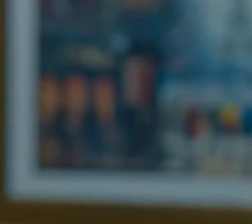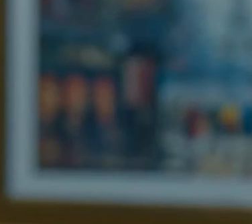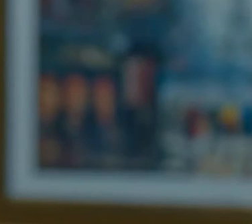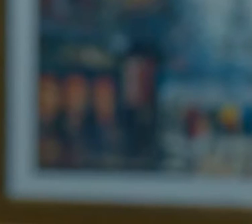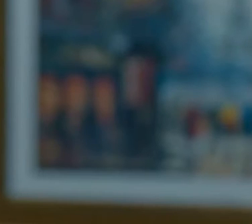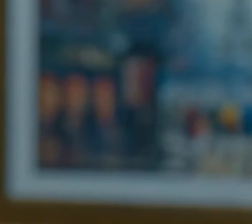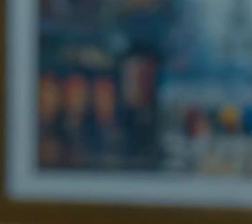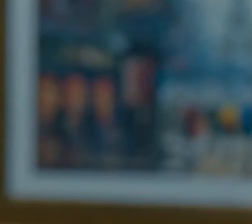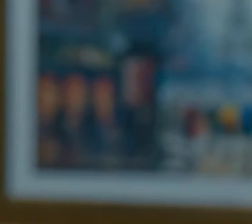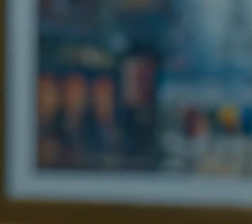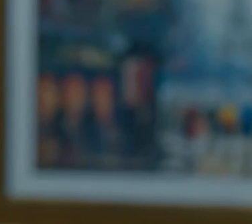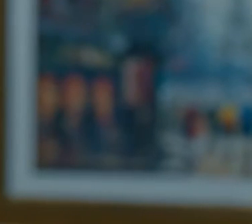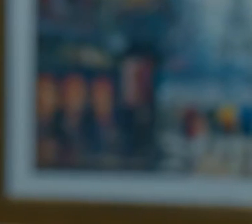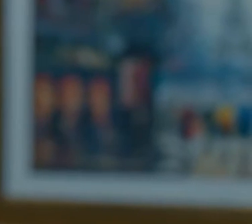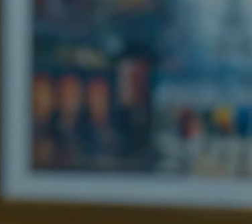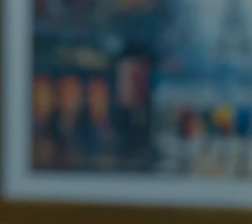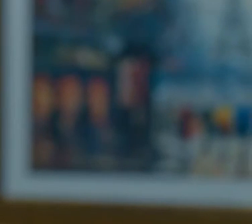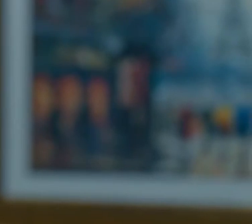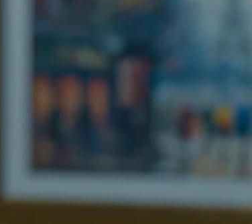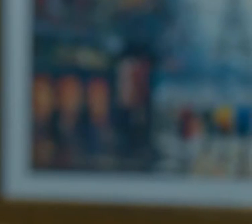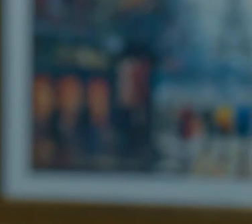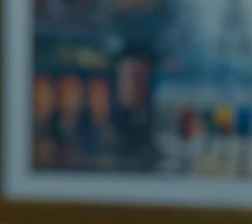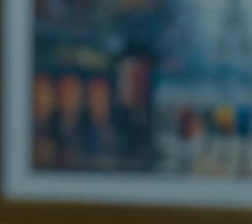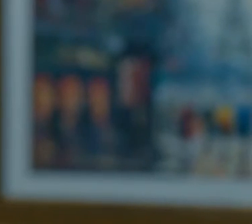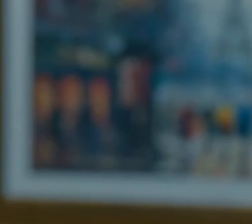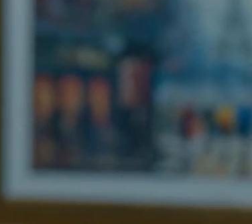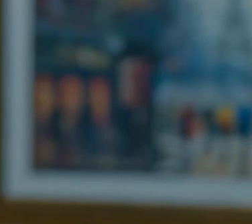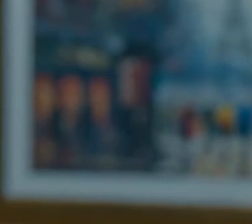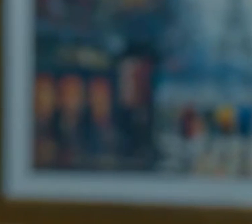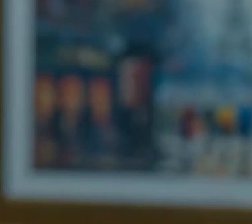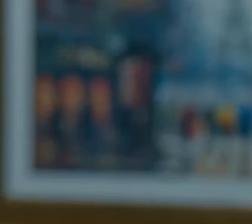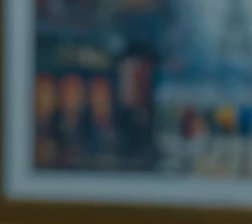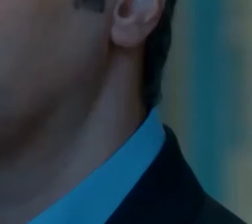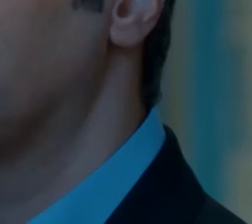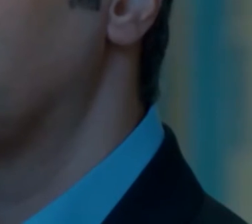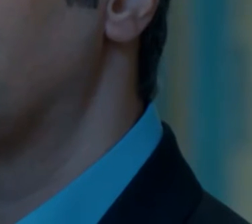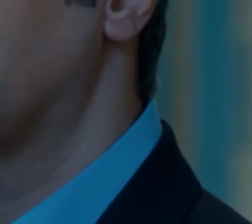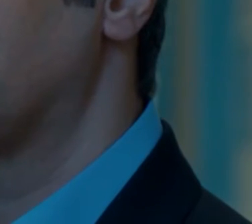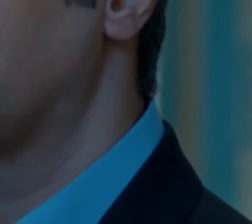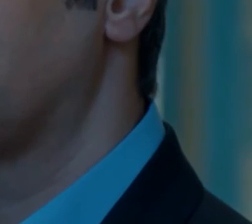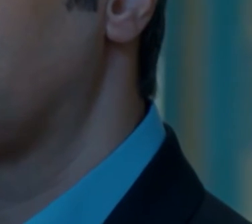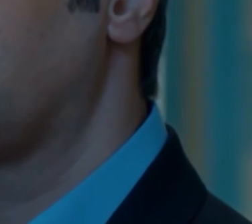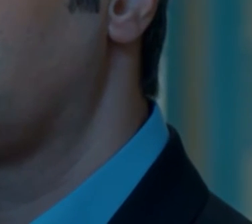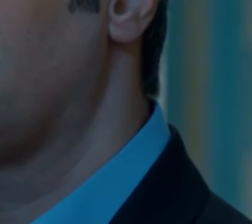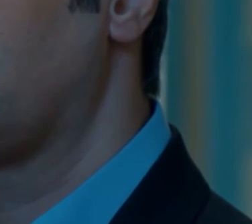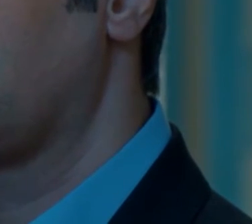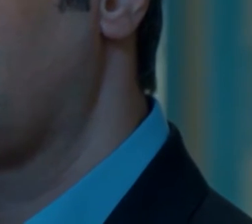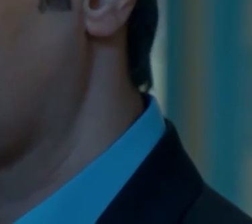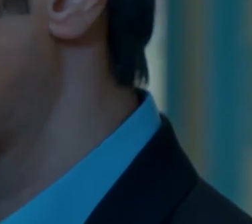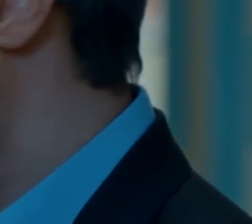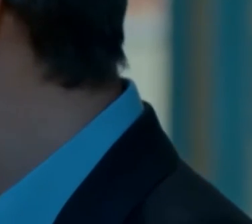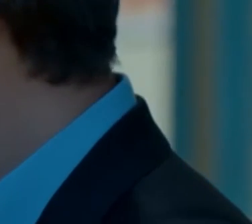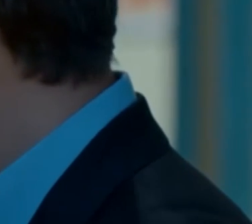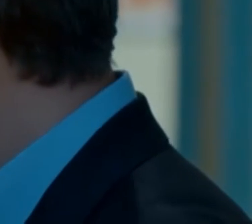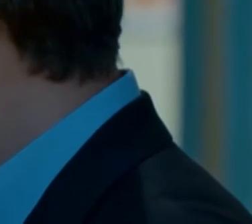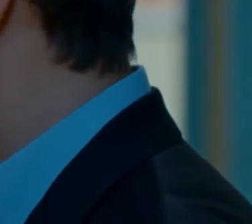de gitgide daha da büyüdü. Gözleri ıslandı, suratı buruştu. Polat hemen yumuşayıp haline üzülerek Cahit'le bakıştı. Nasıl